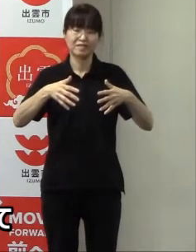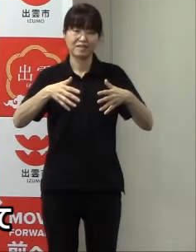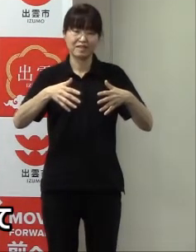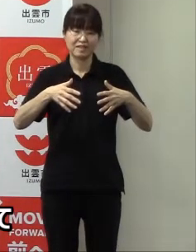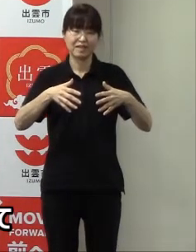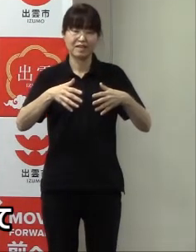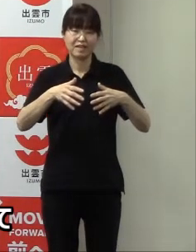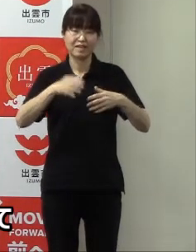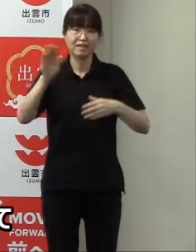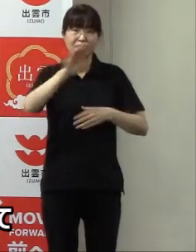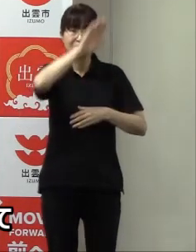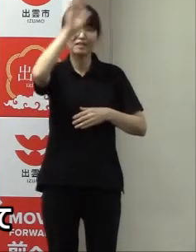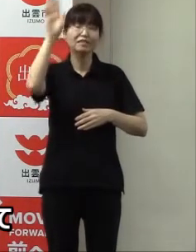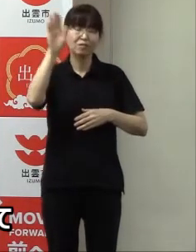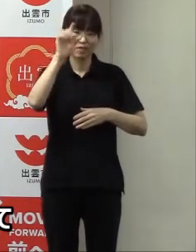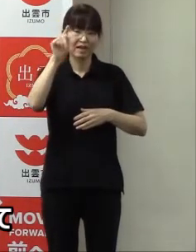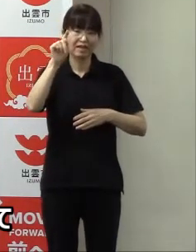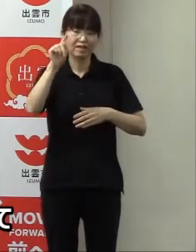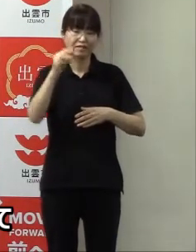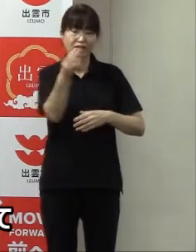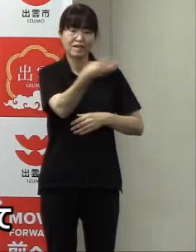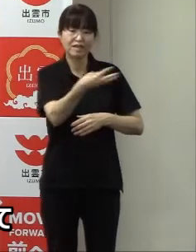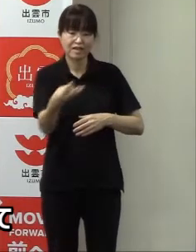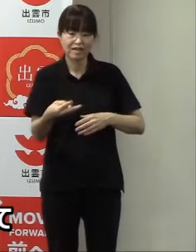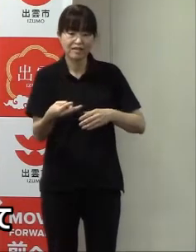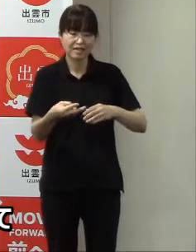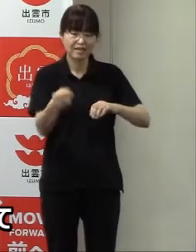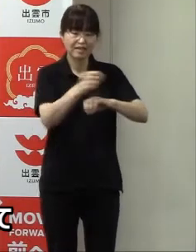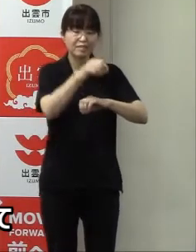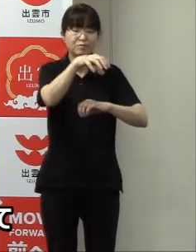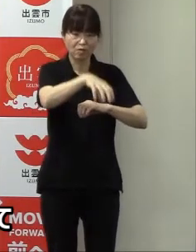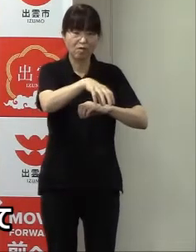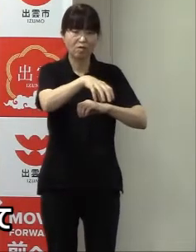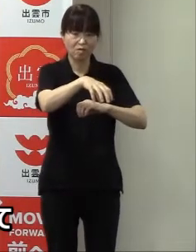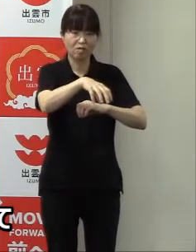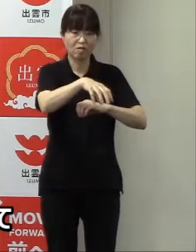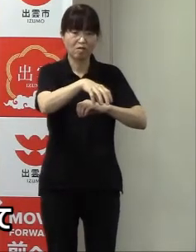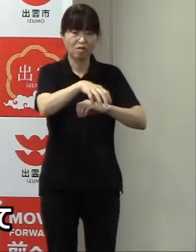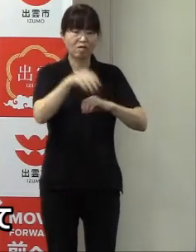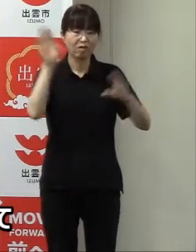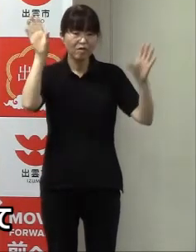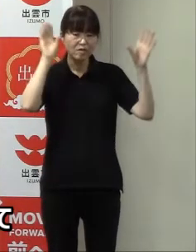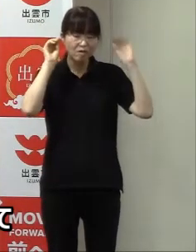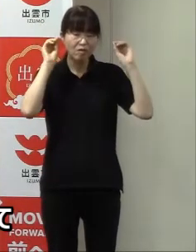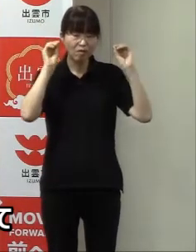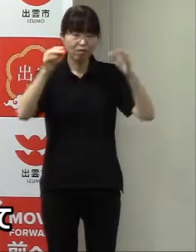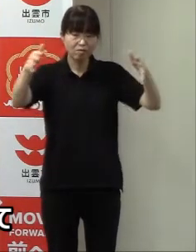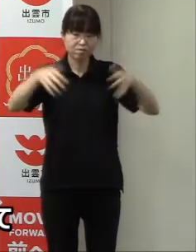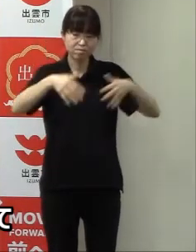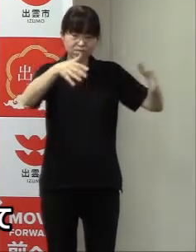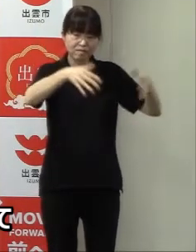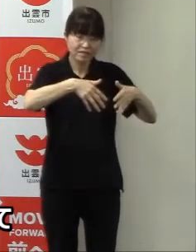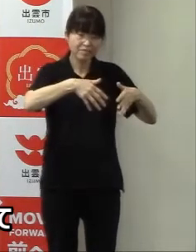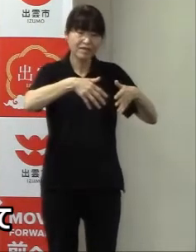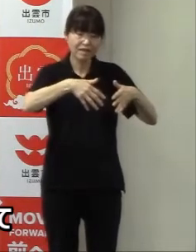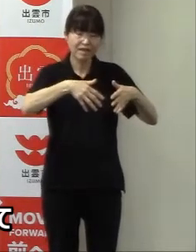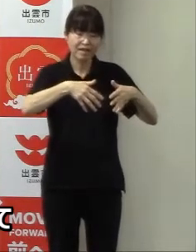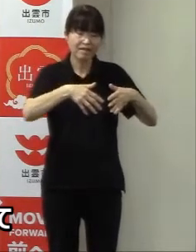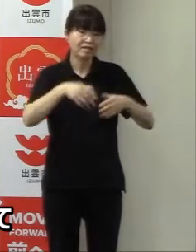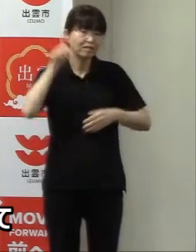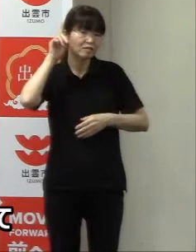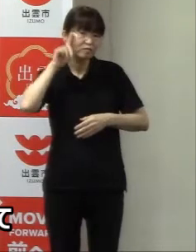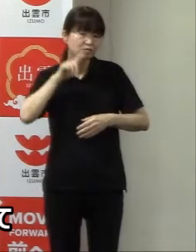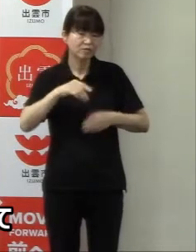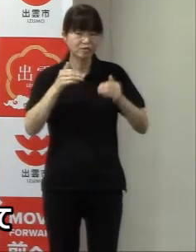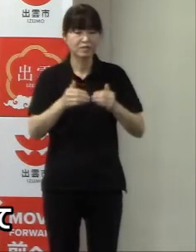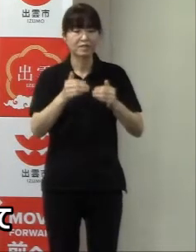気象台さん、また河川事務所等々、常に、情報収集していきながら、適宜速やかな対応